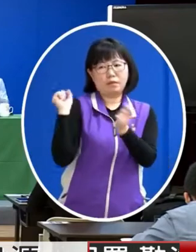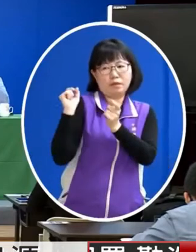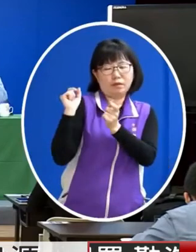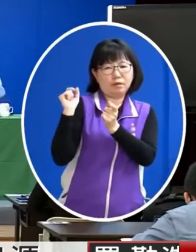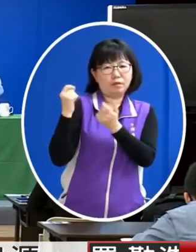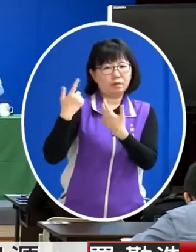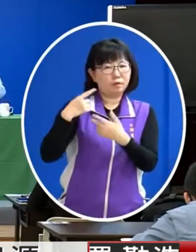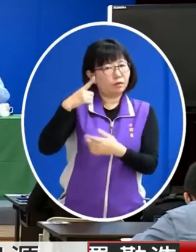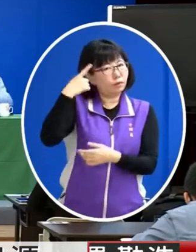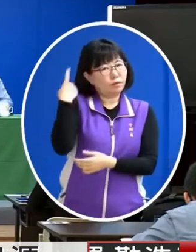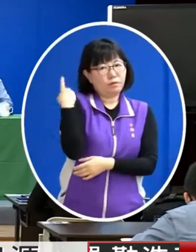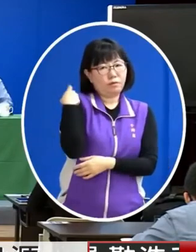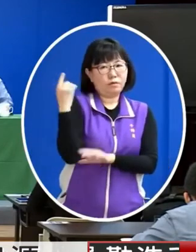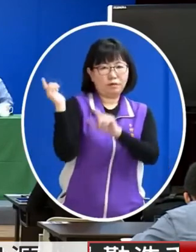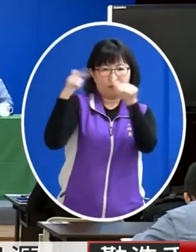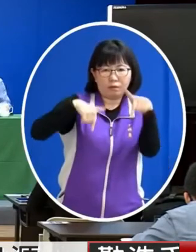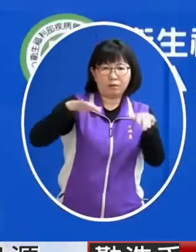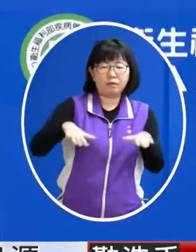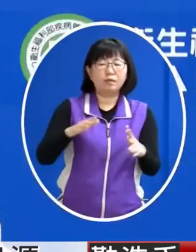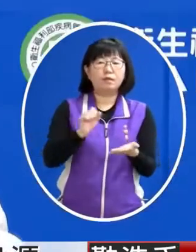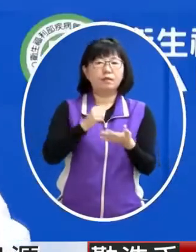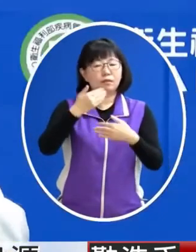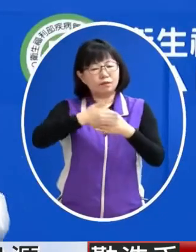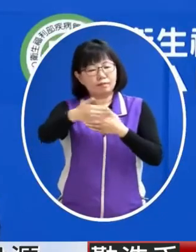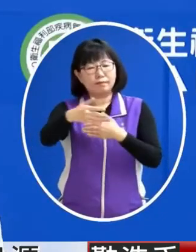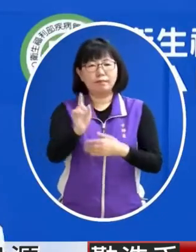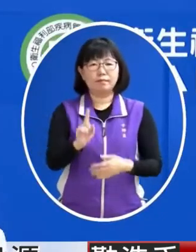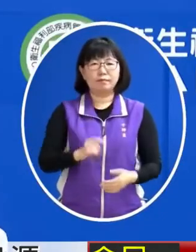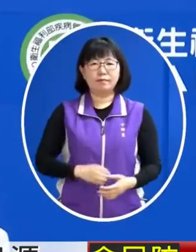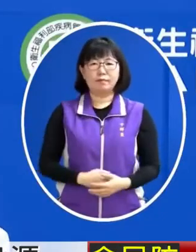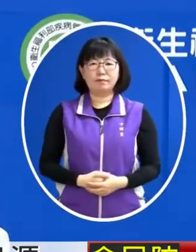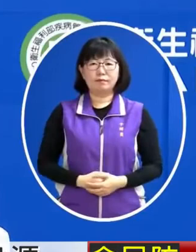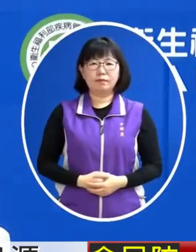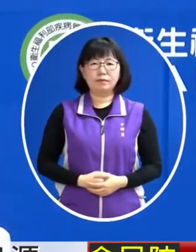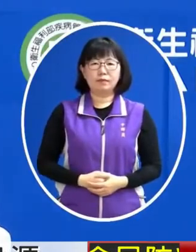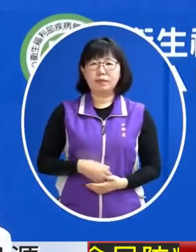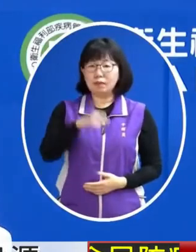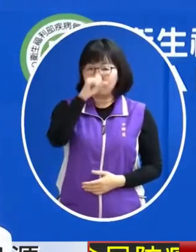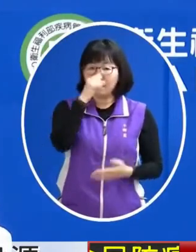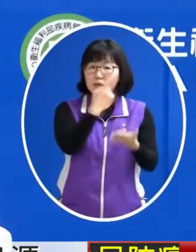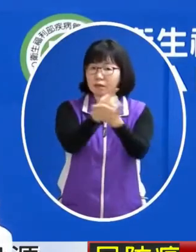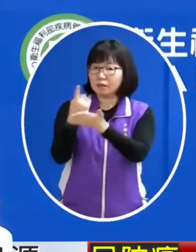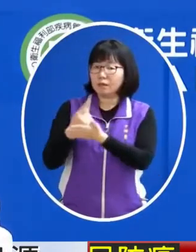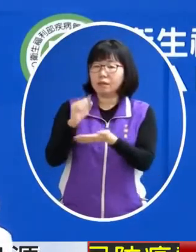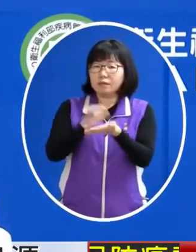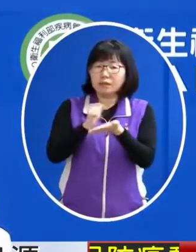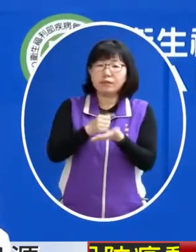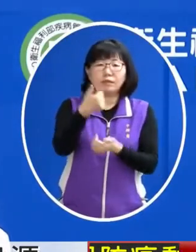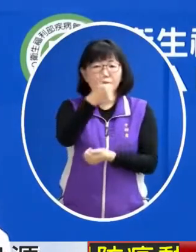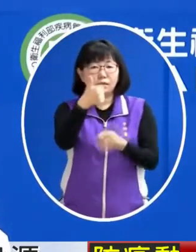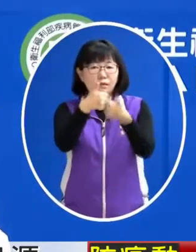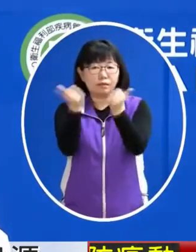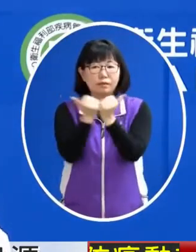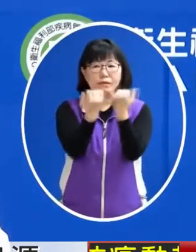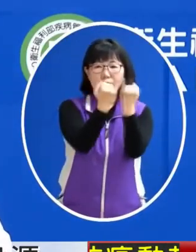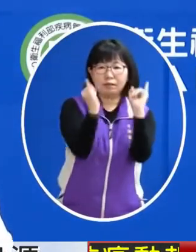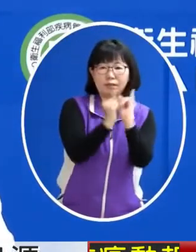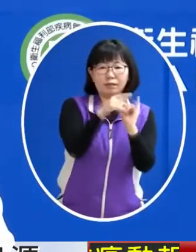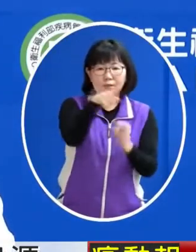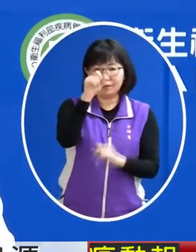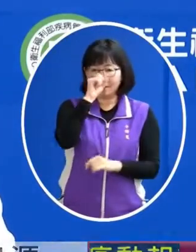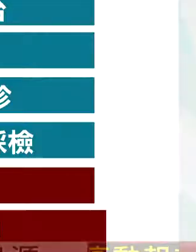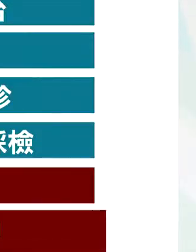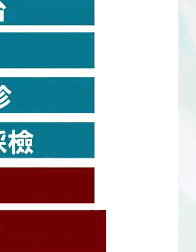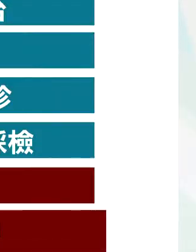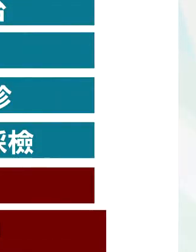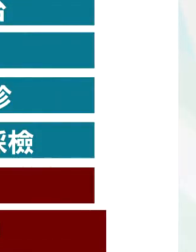中央流行疫情指挥中心三号宣布新增九例武汉肺炎确诊病例，包括七例境外移入及两例本